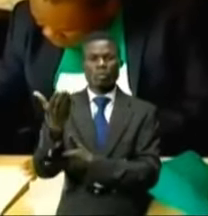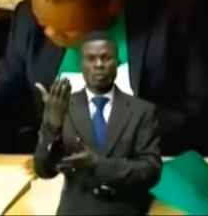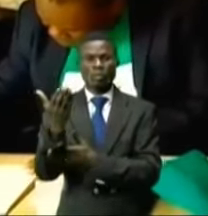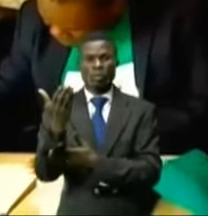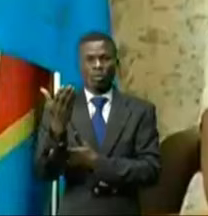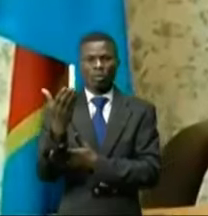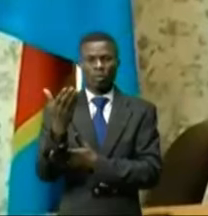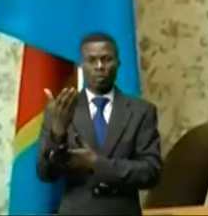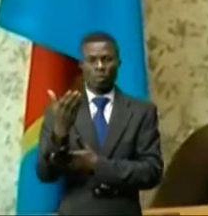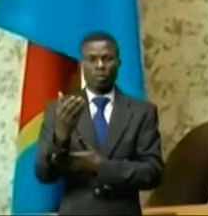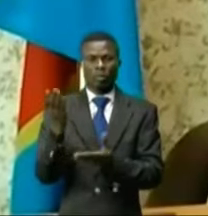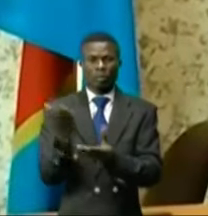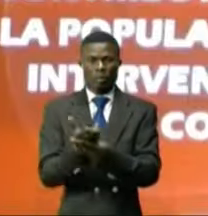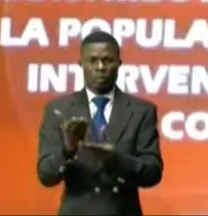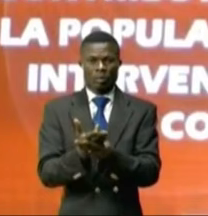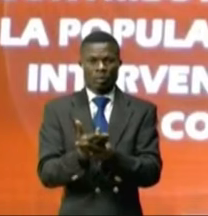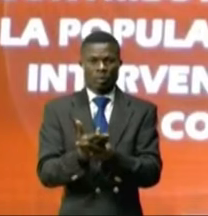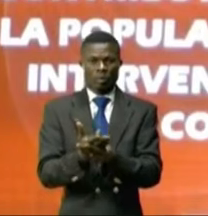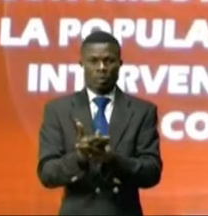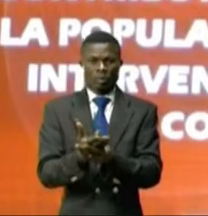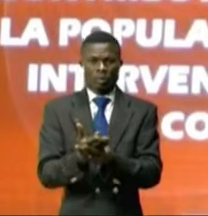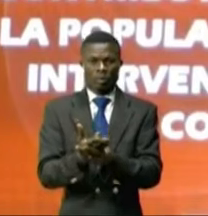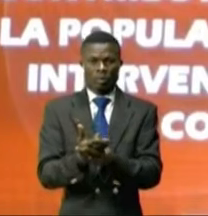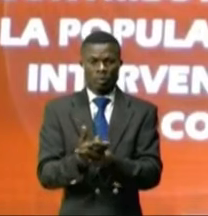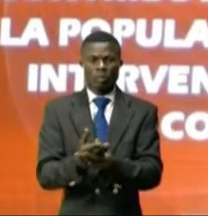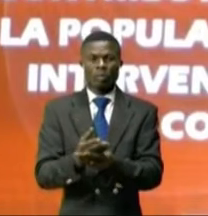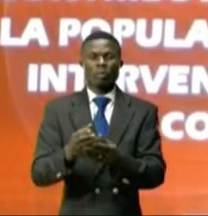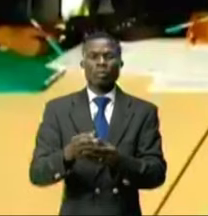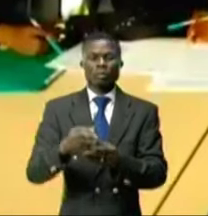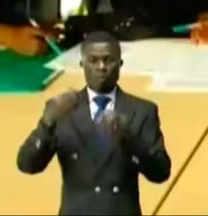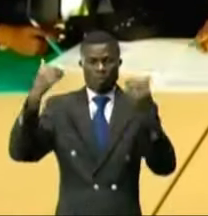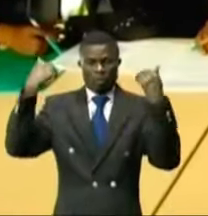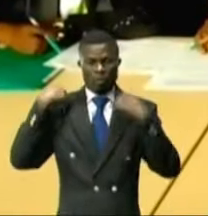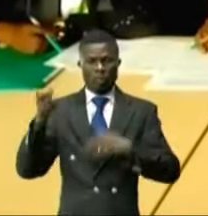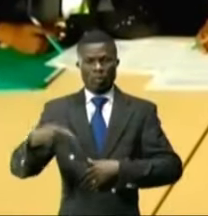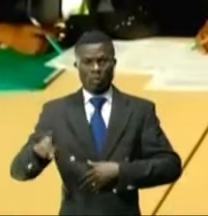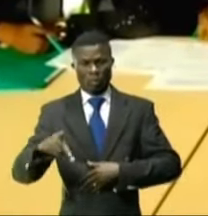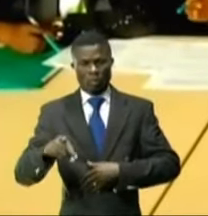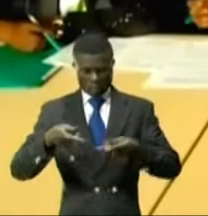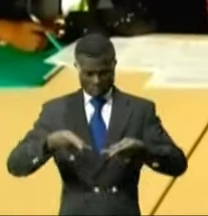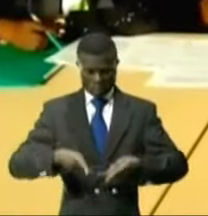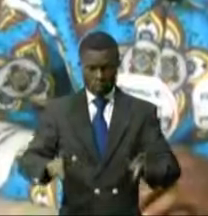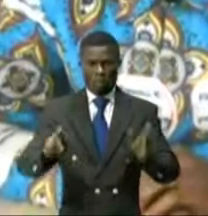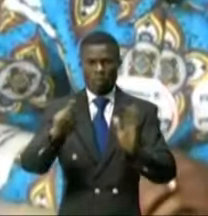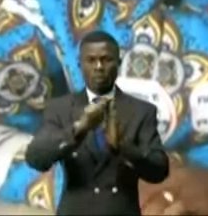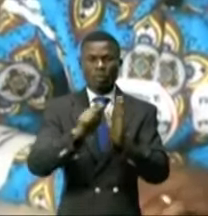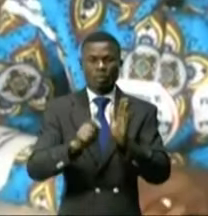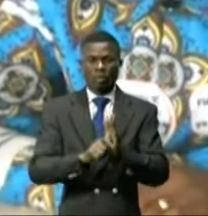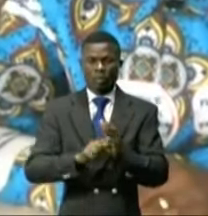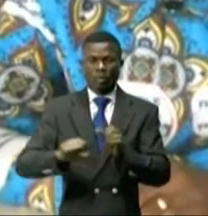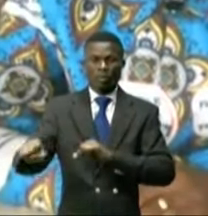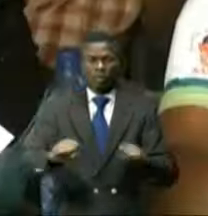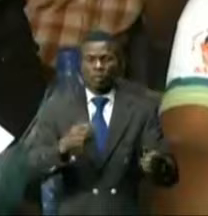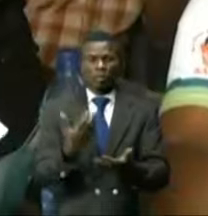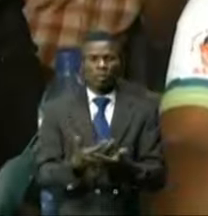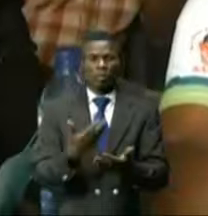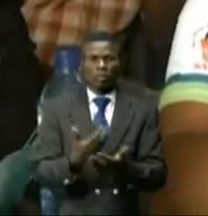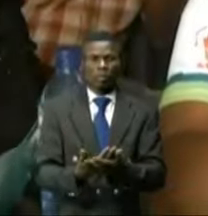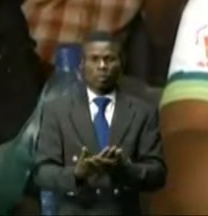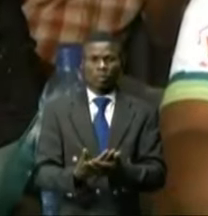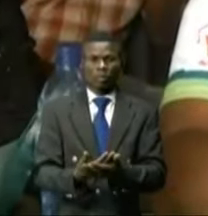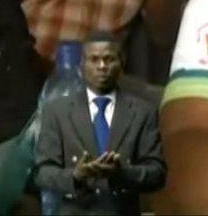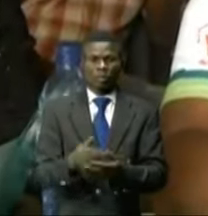la note circulaire qui prendrait l'exécutif provincial autorisant les tests de diagnostic rapide dans